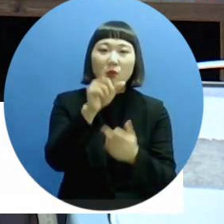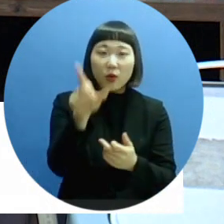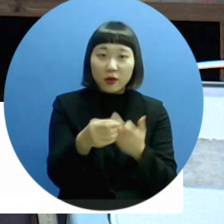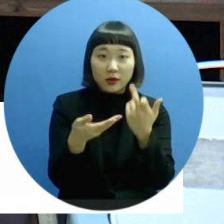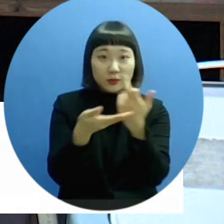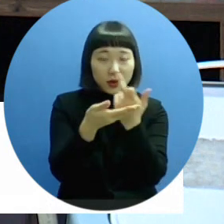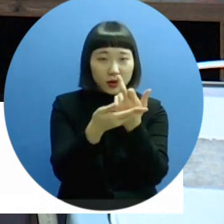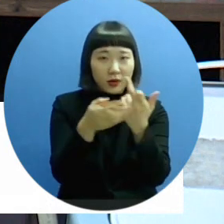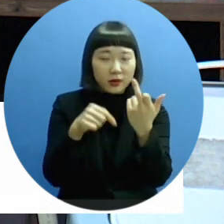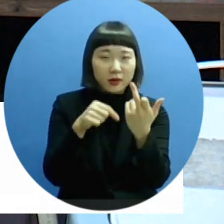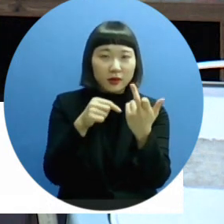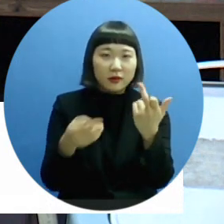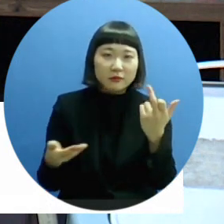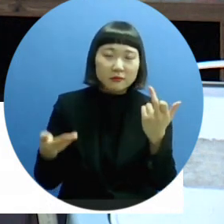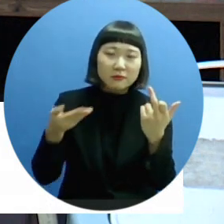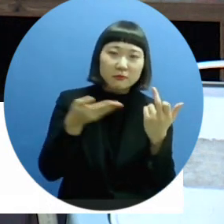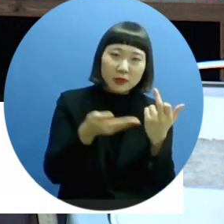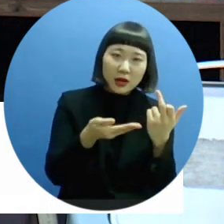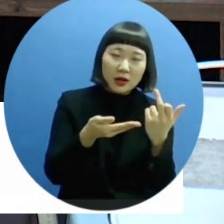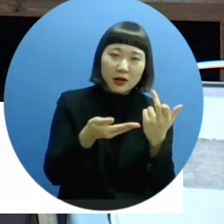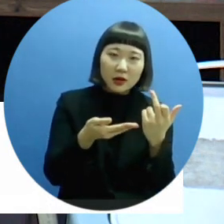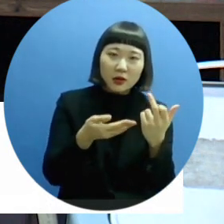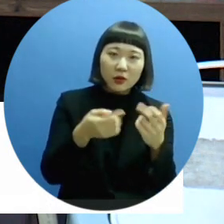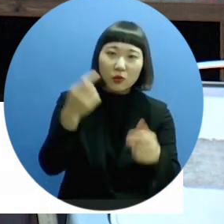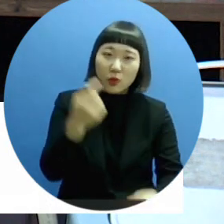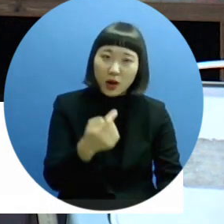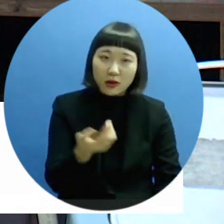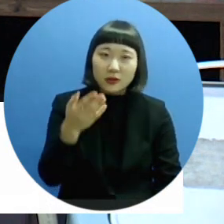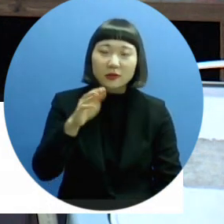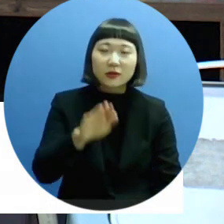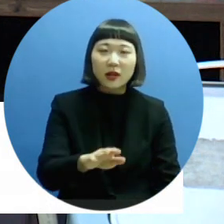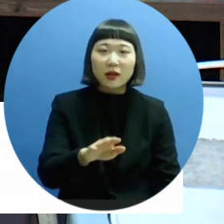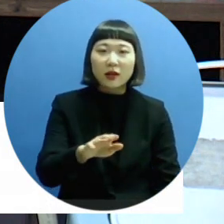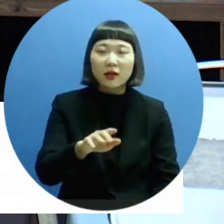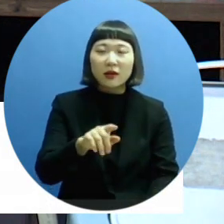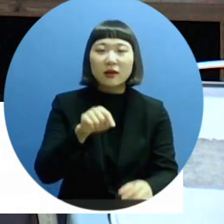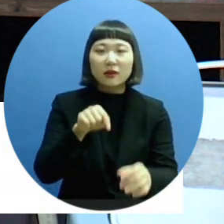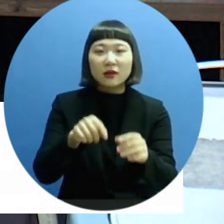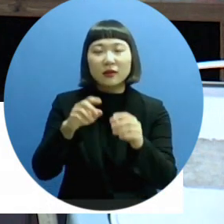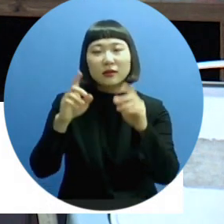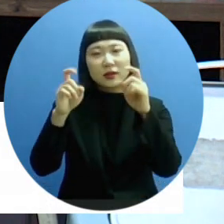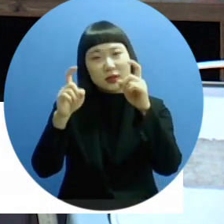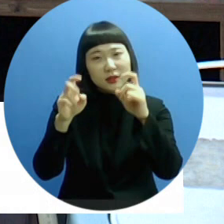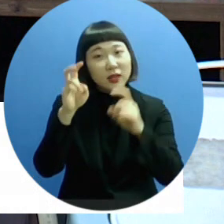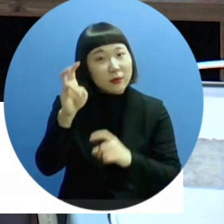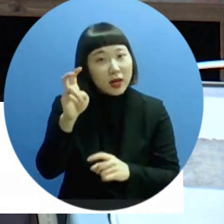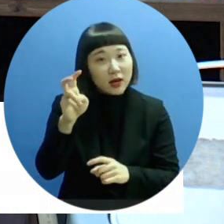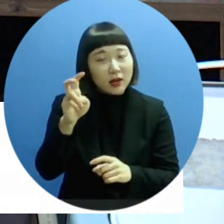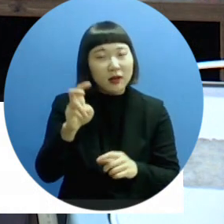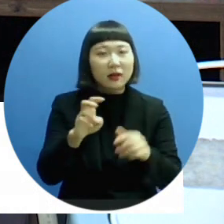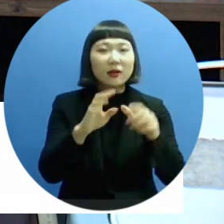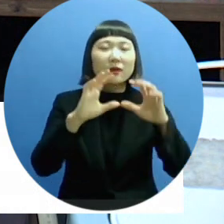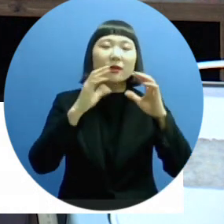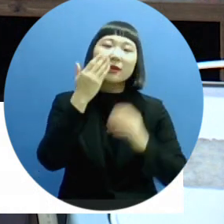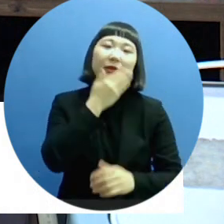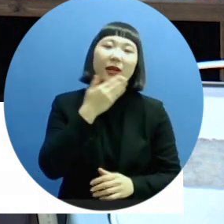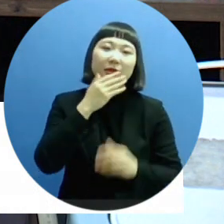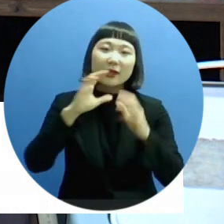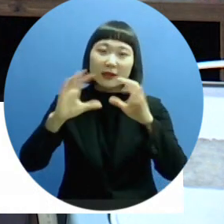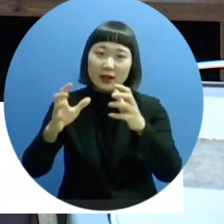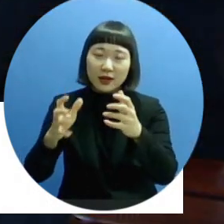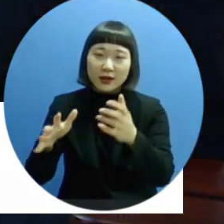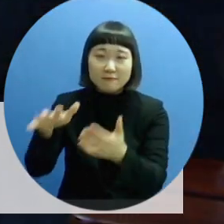이제 필리핀에서 상륙작전 했을 때 찍은 종군 기자가 찍은 사진을 여기서 잘못